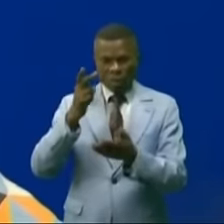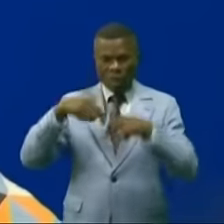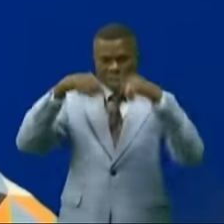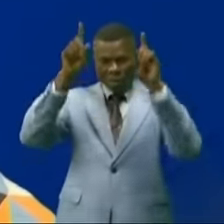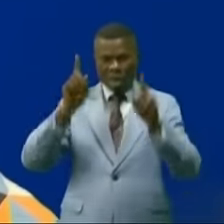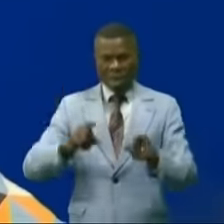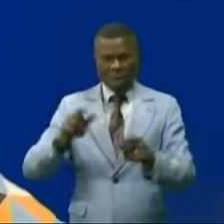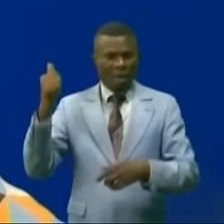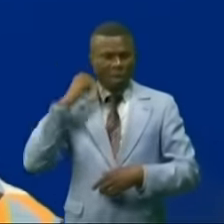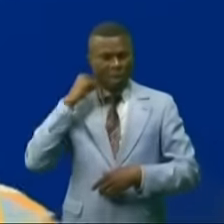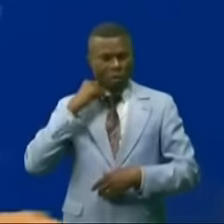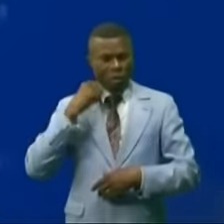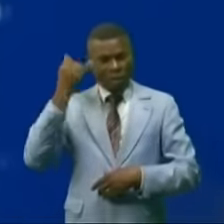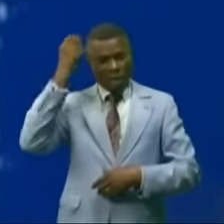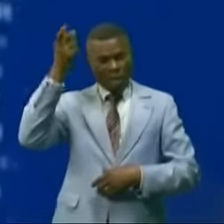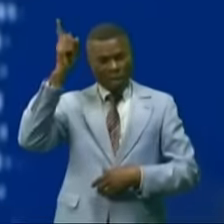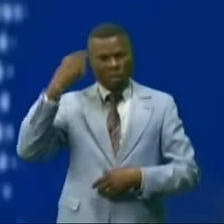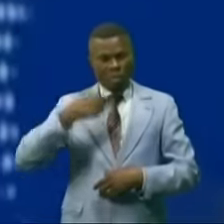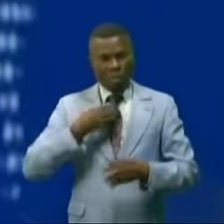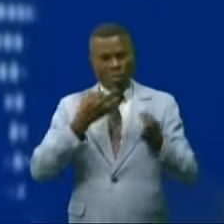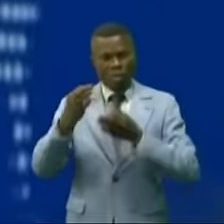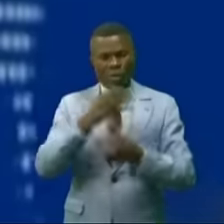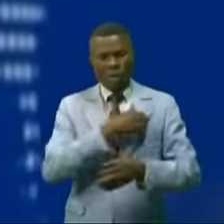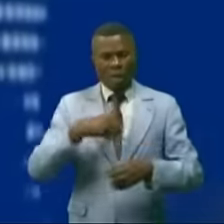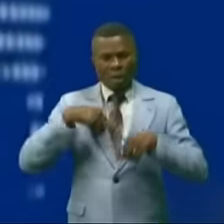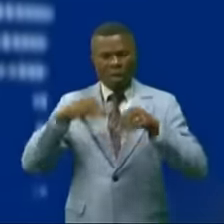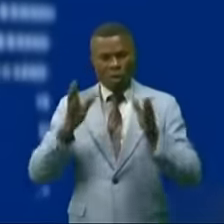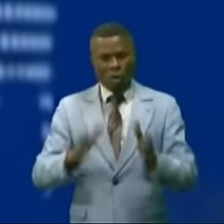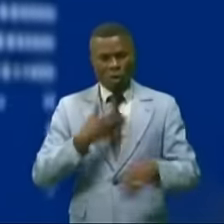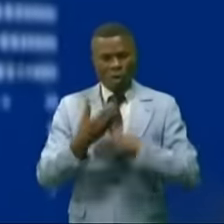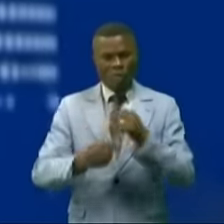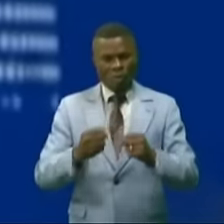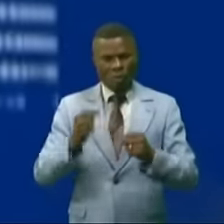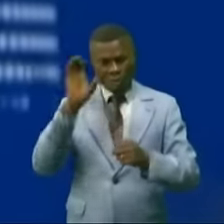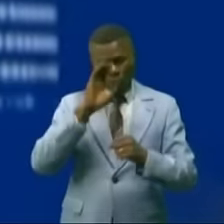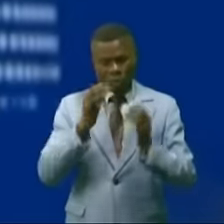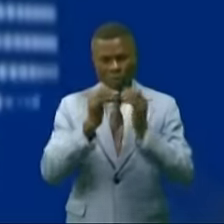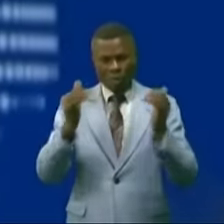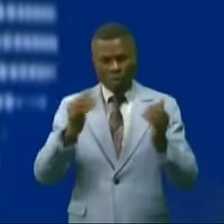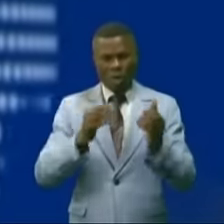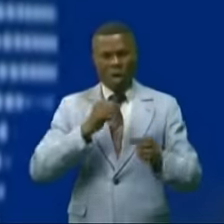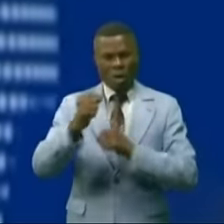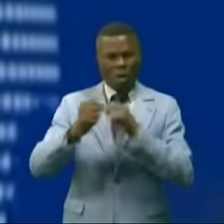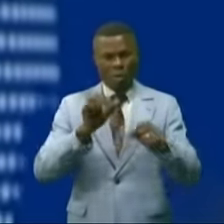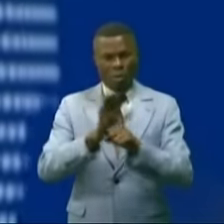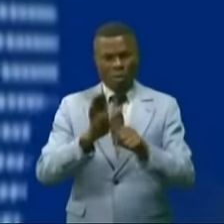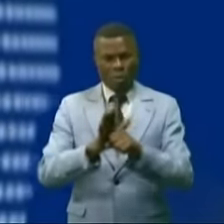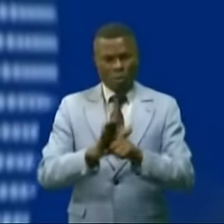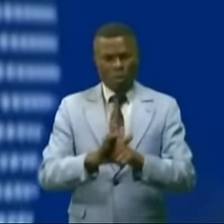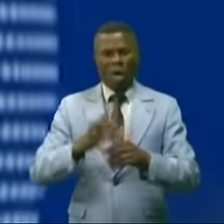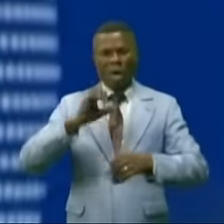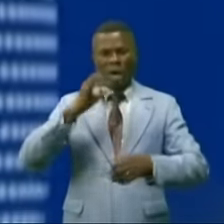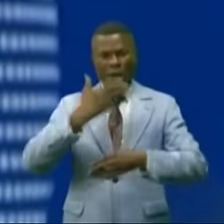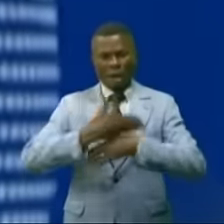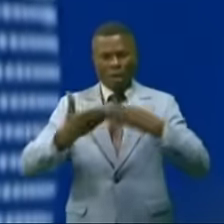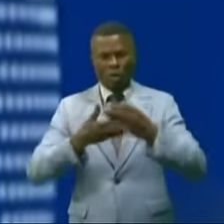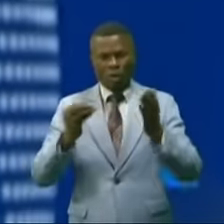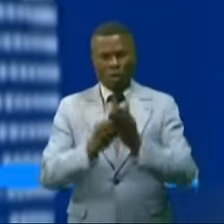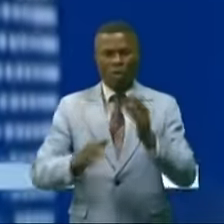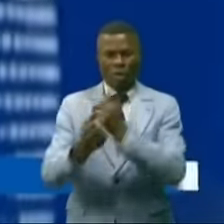et c'est vraiment la motivation première d'expliquer que les femmes congolaises se sont battues pour la paix. Elles se sont battues pour la reconstitution du pays, la